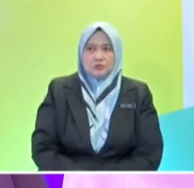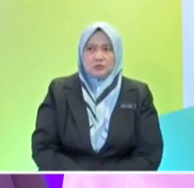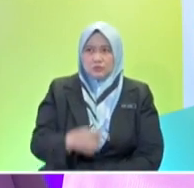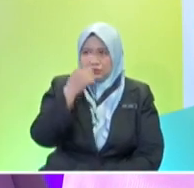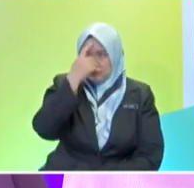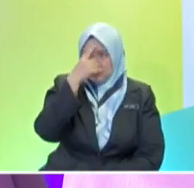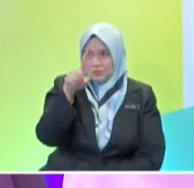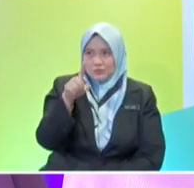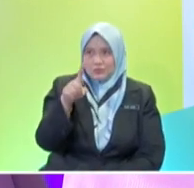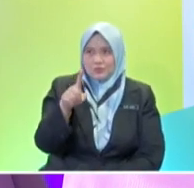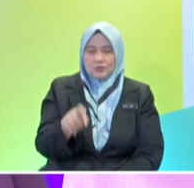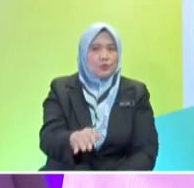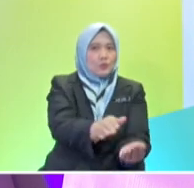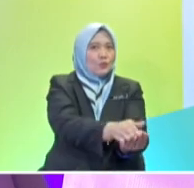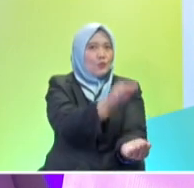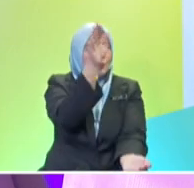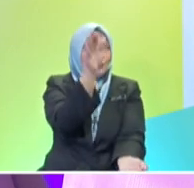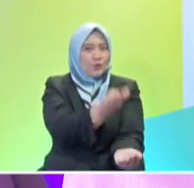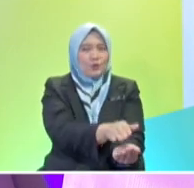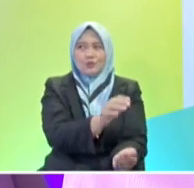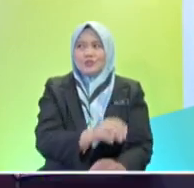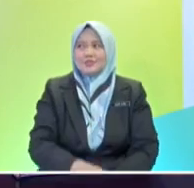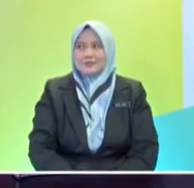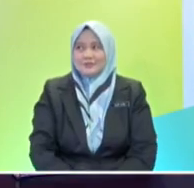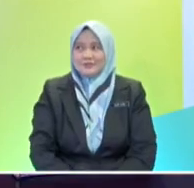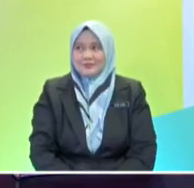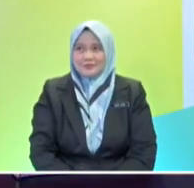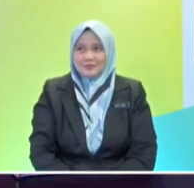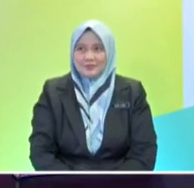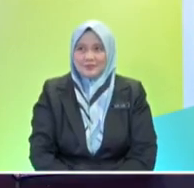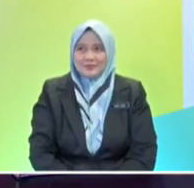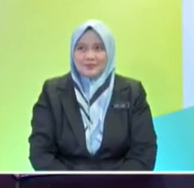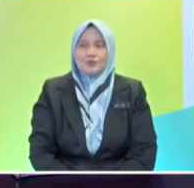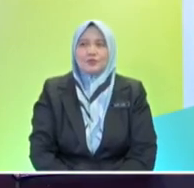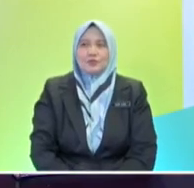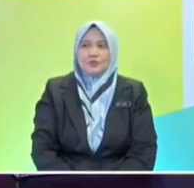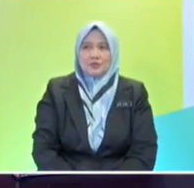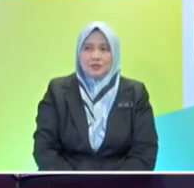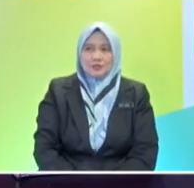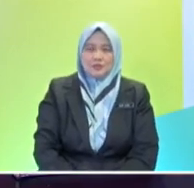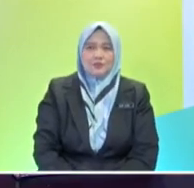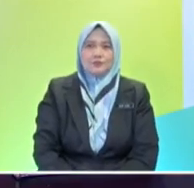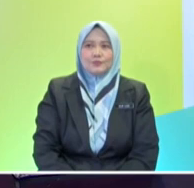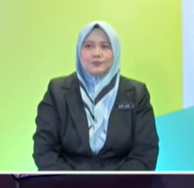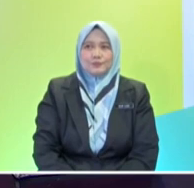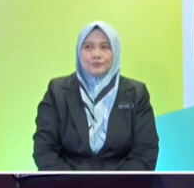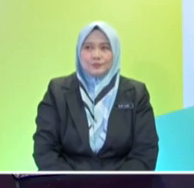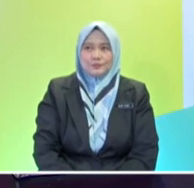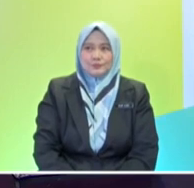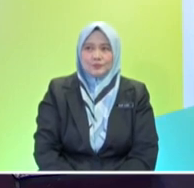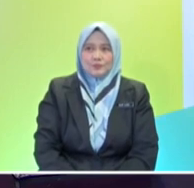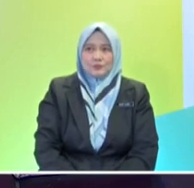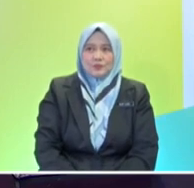untuk haiwan buaya. Saya tadi gunakan perkataan apa? Melibas haiwan lain. Melibas haiwan. Kalau untuk melibas haiwan